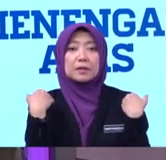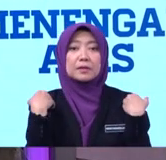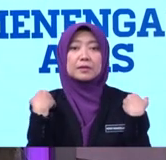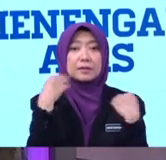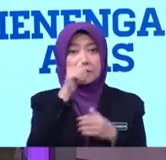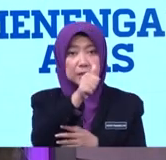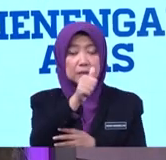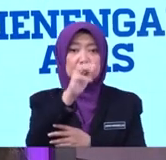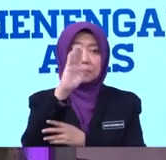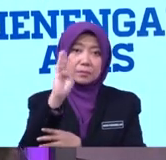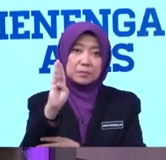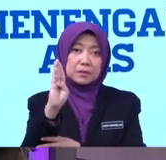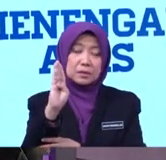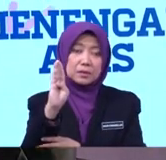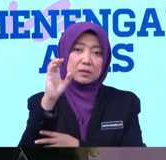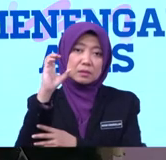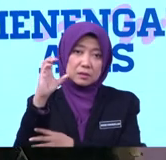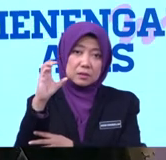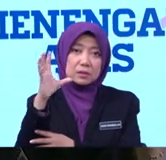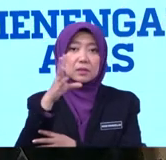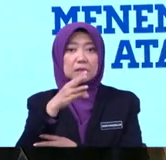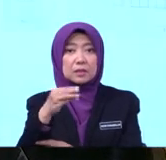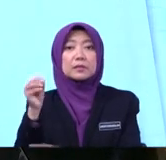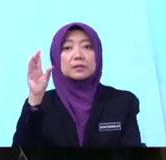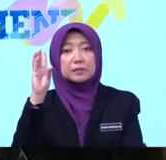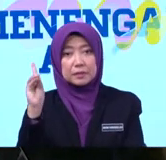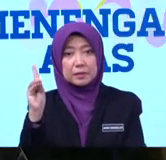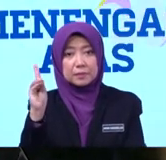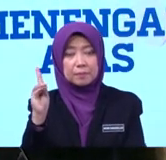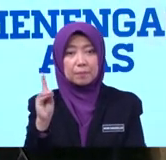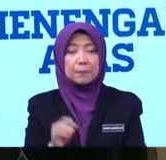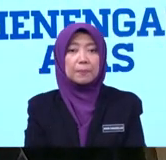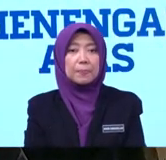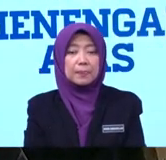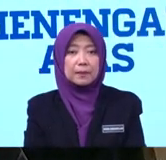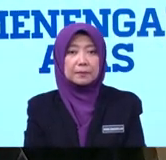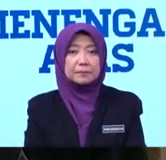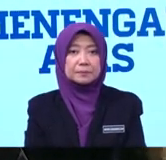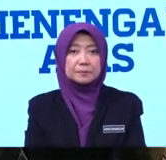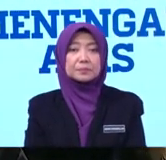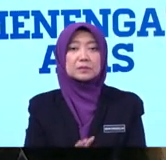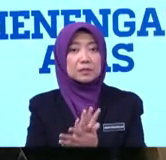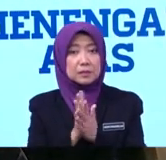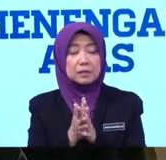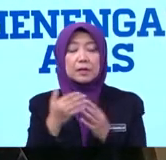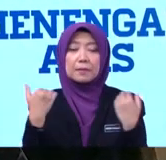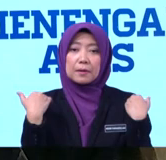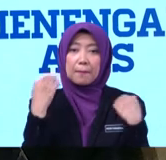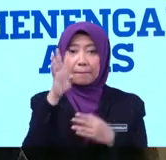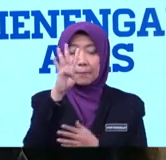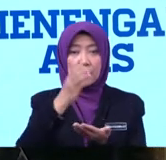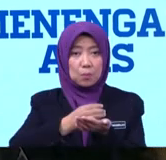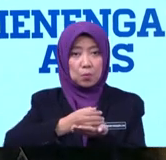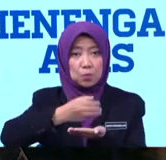B sample di jadi radas yang diperlukan oleh 4 botol reagen